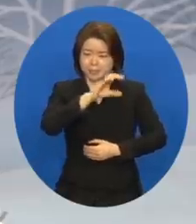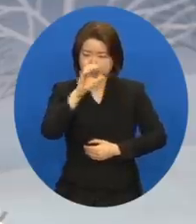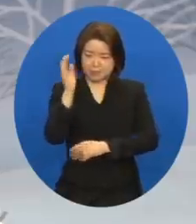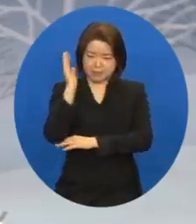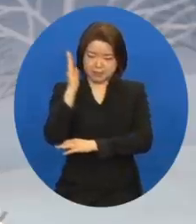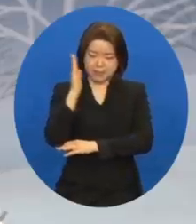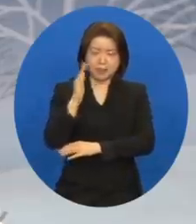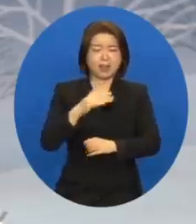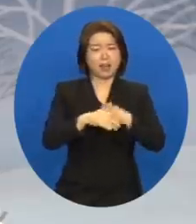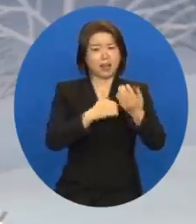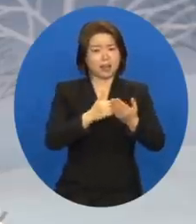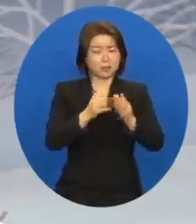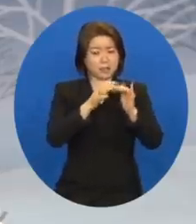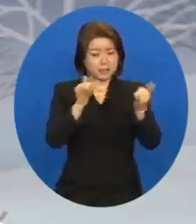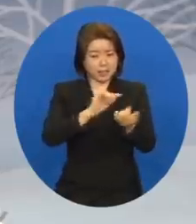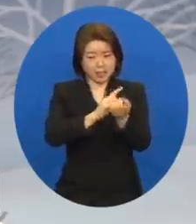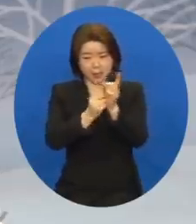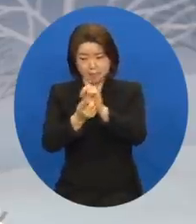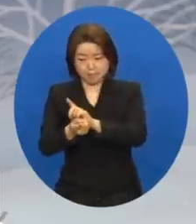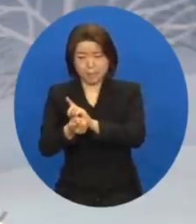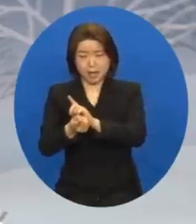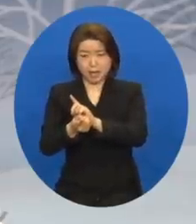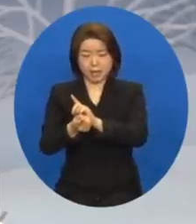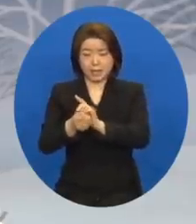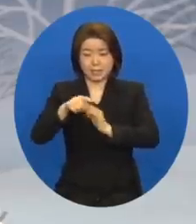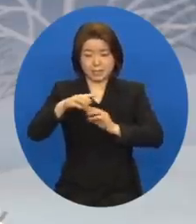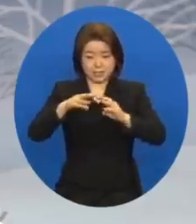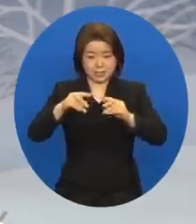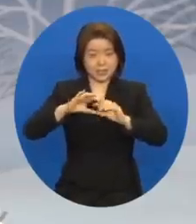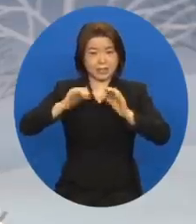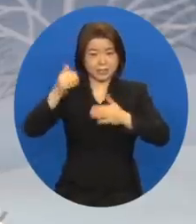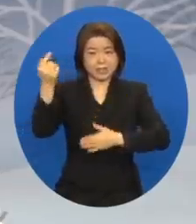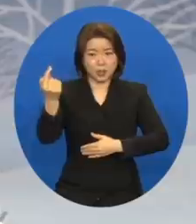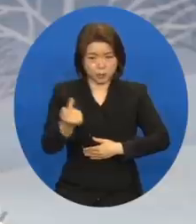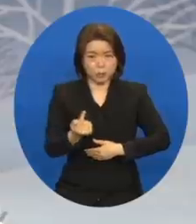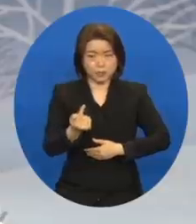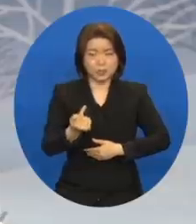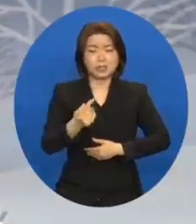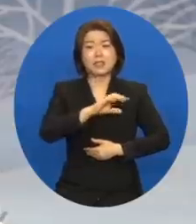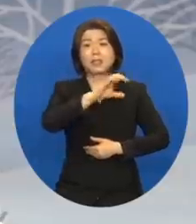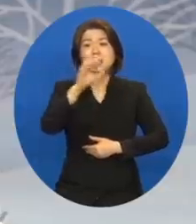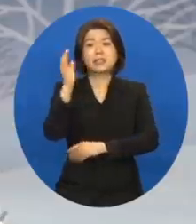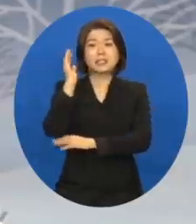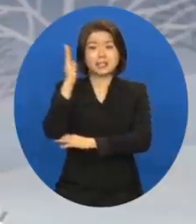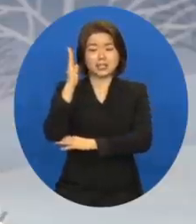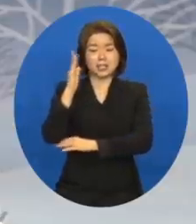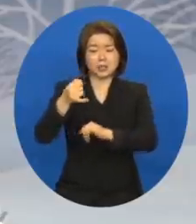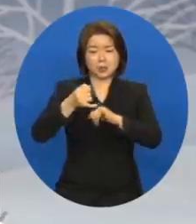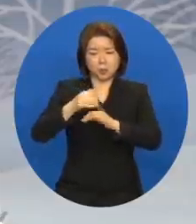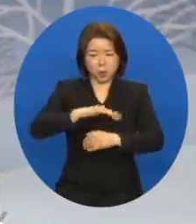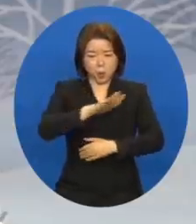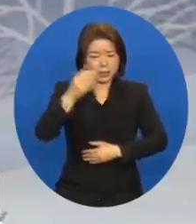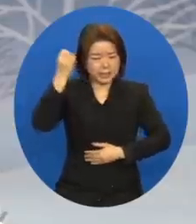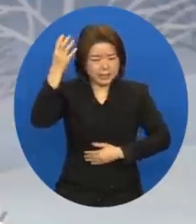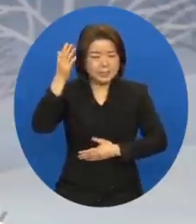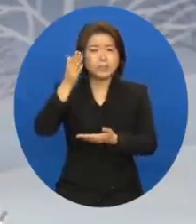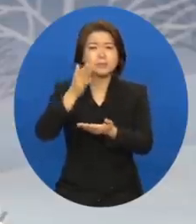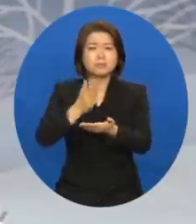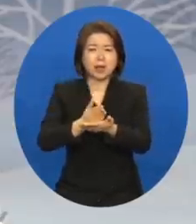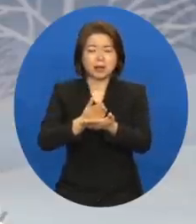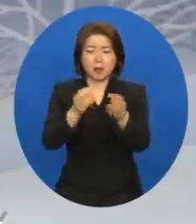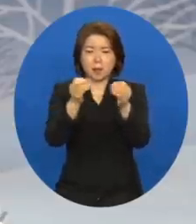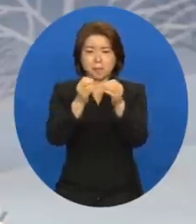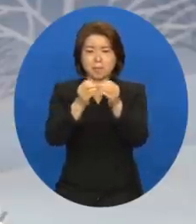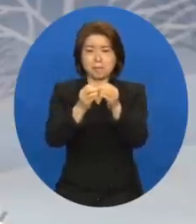되셔서 이 땅에 오신 이 성탄절 이야기에는 반드시 우리가 놓치지 말아야 될